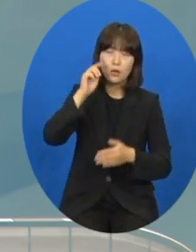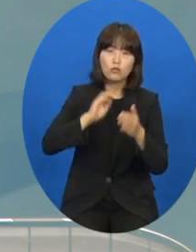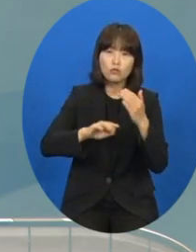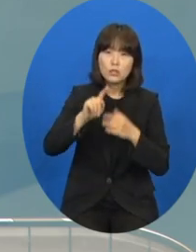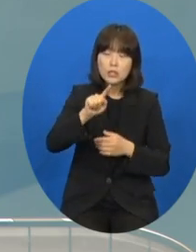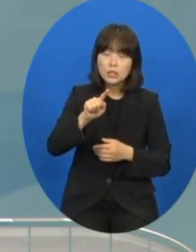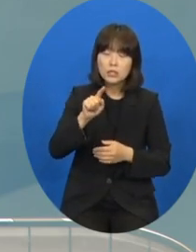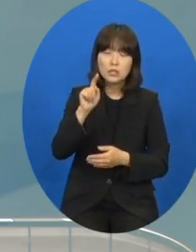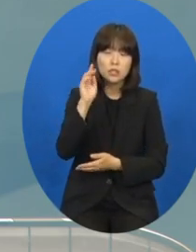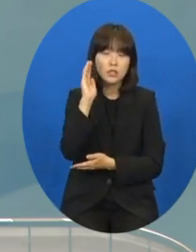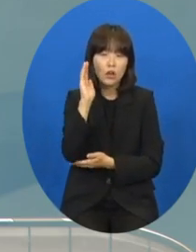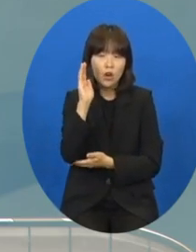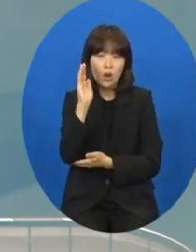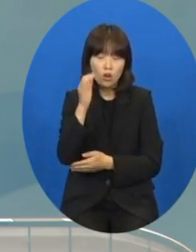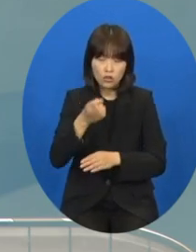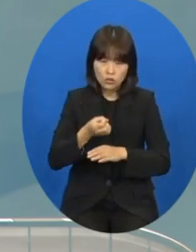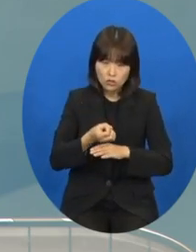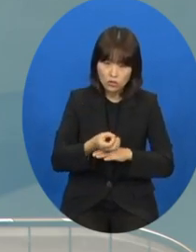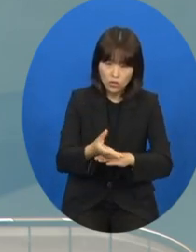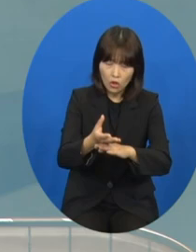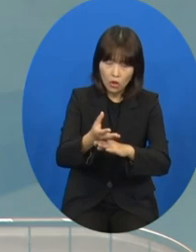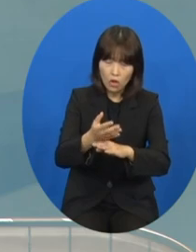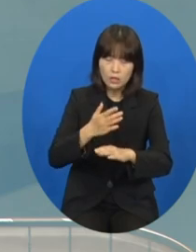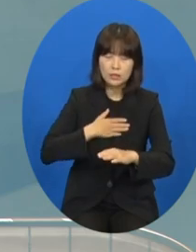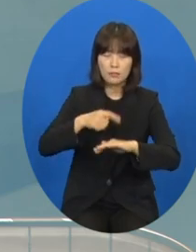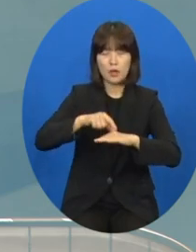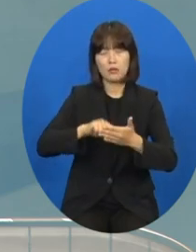전하는 것이 제 마음의 소원이 되었습니다.